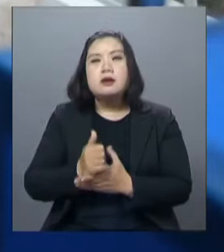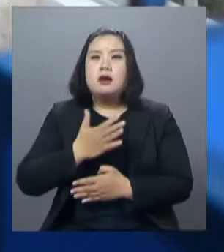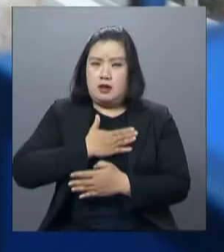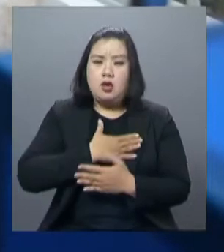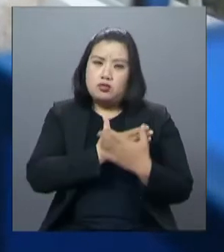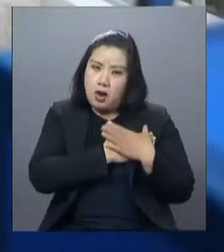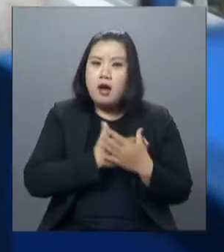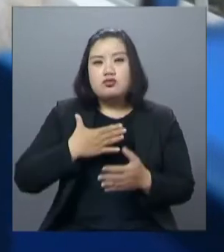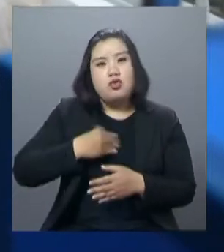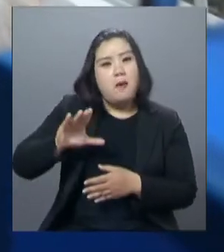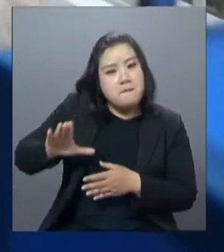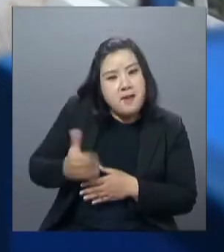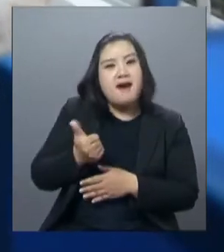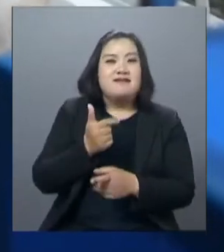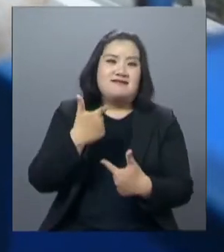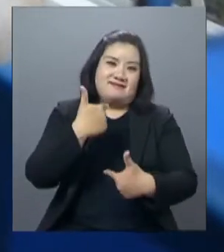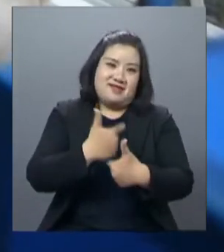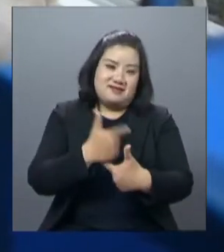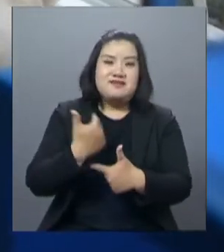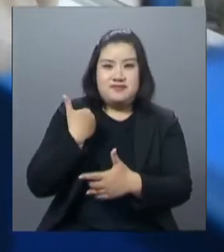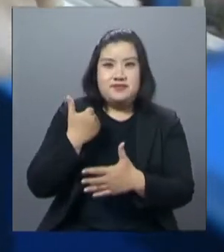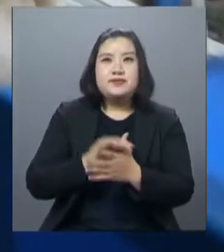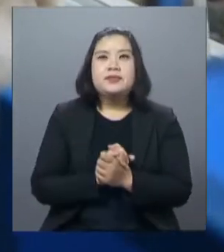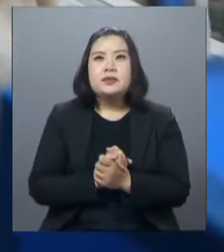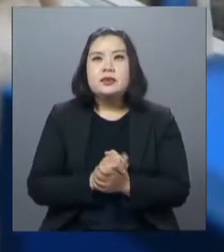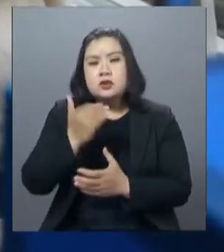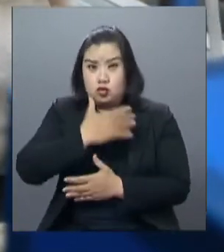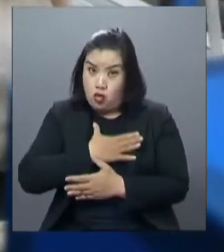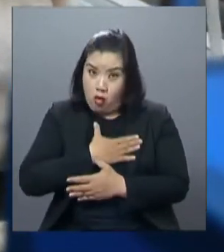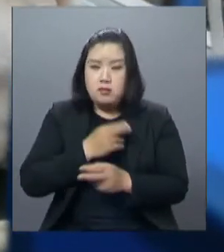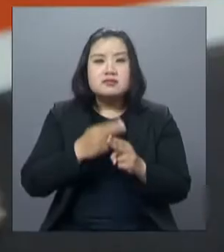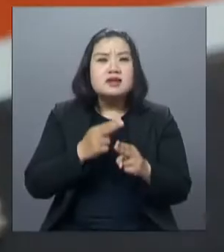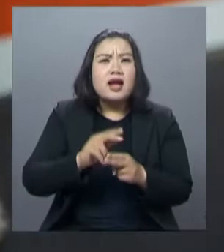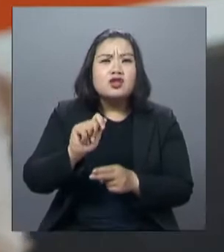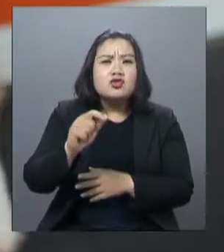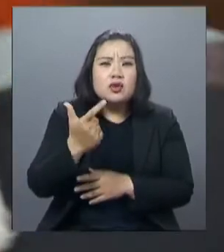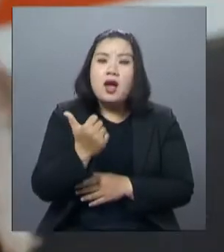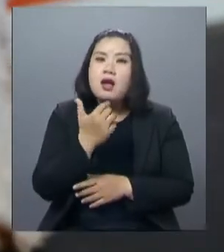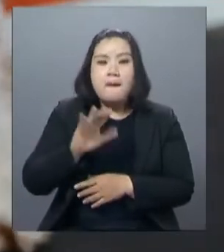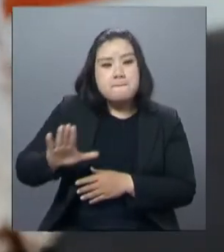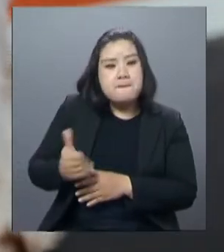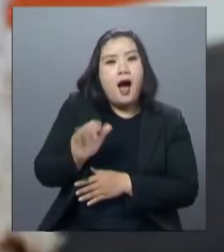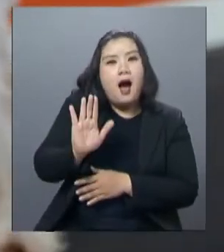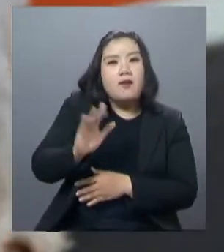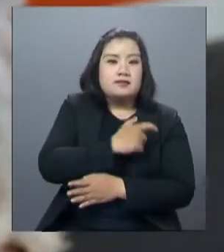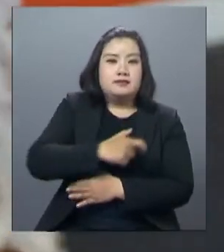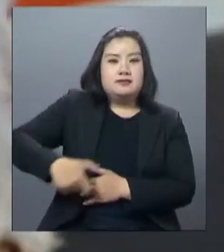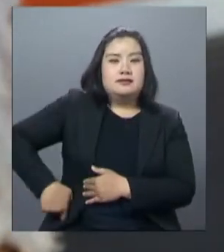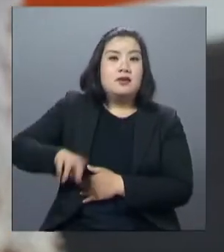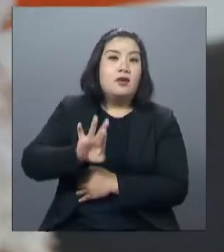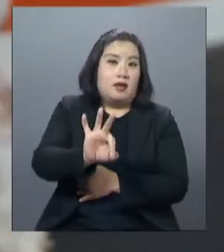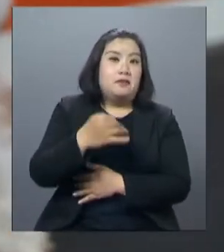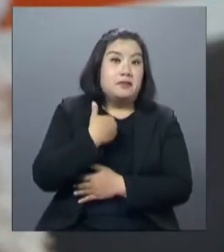าโดยส่วนตัวแล้วชอบคุณทองแดงสุนัขทรงเลี้ยงของพ่อหลวงเพราะว่าคุณทองแด